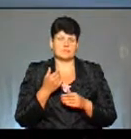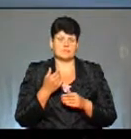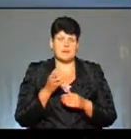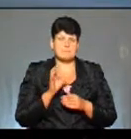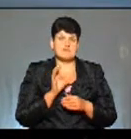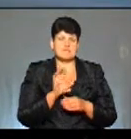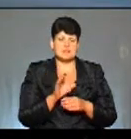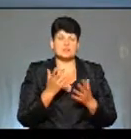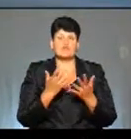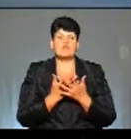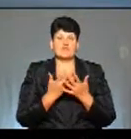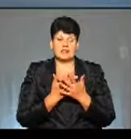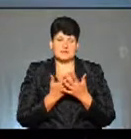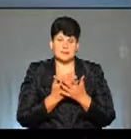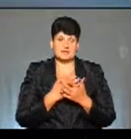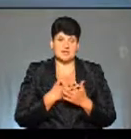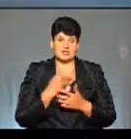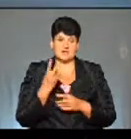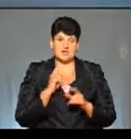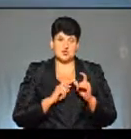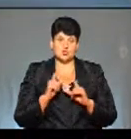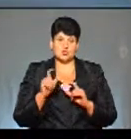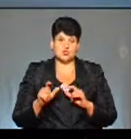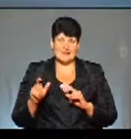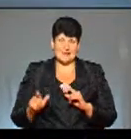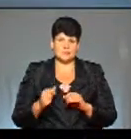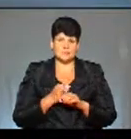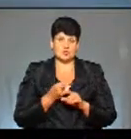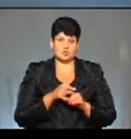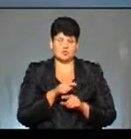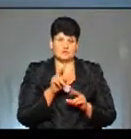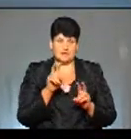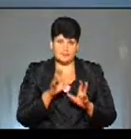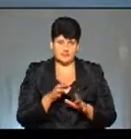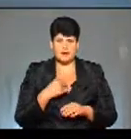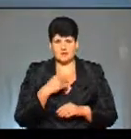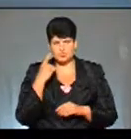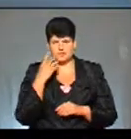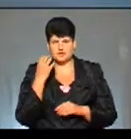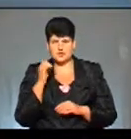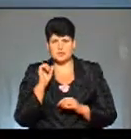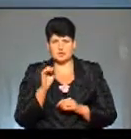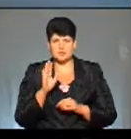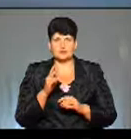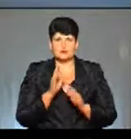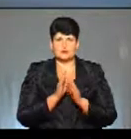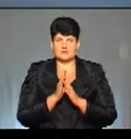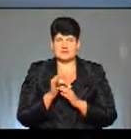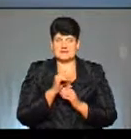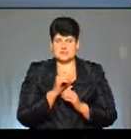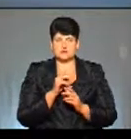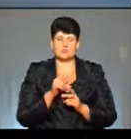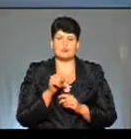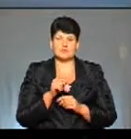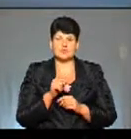фільму, які наші два студенти знімали на цю тему. Я думаю, що ще можна буде їх колись попросити, щоб вони